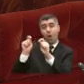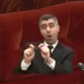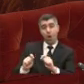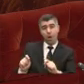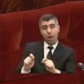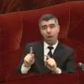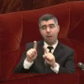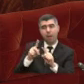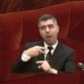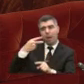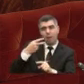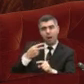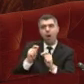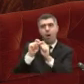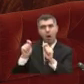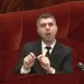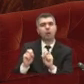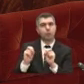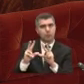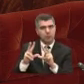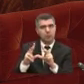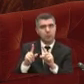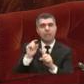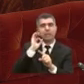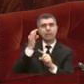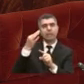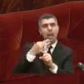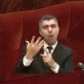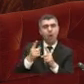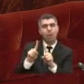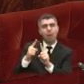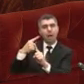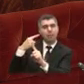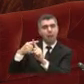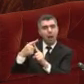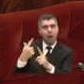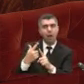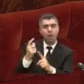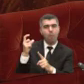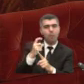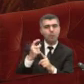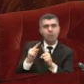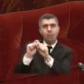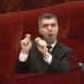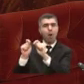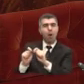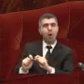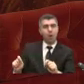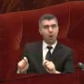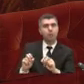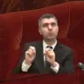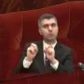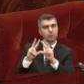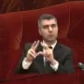للجميع، كما أن لكل إنسان حق اعتناء الآراء دون مضايقة، كما ينص على ذلك المادة 19 من العهد الدولي